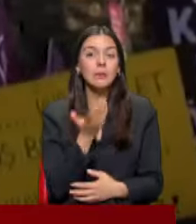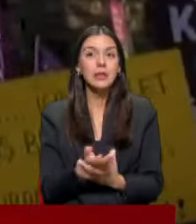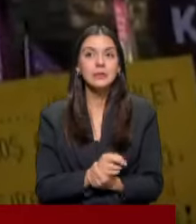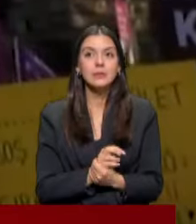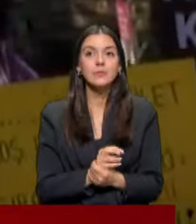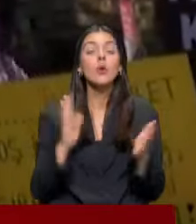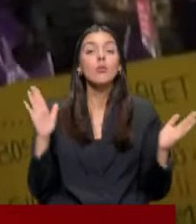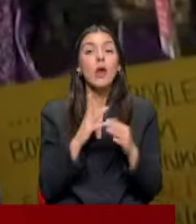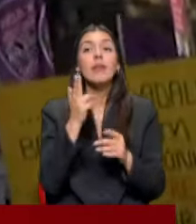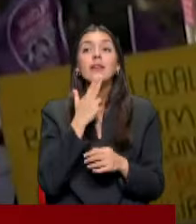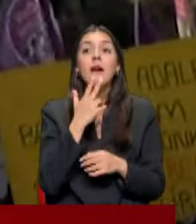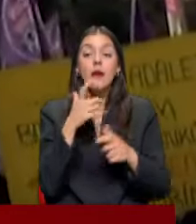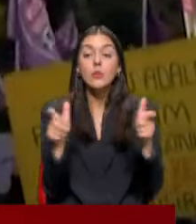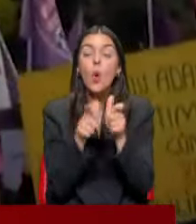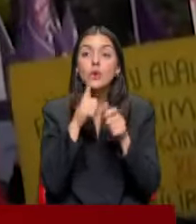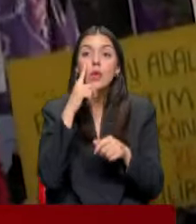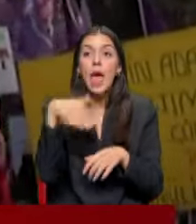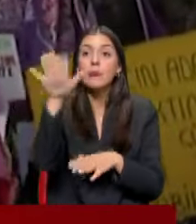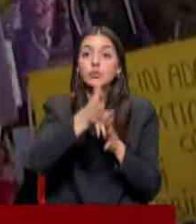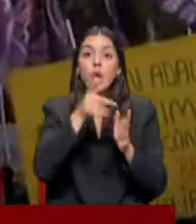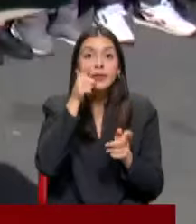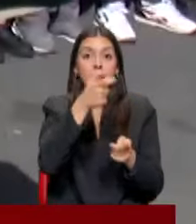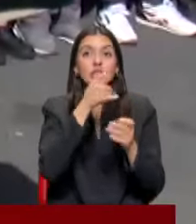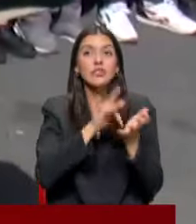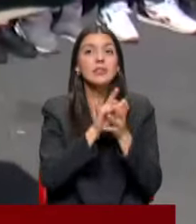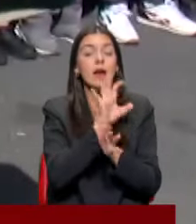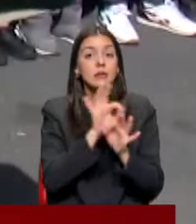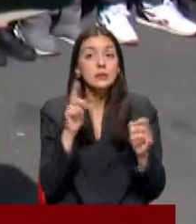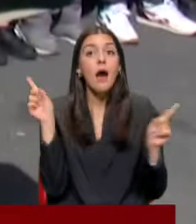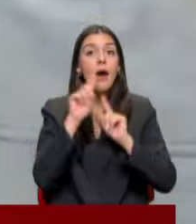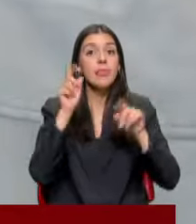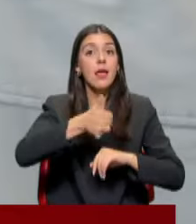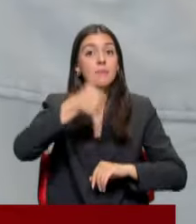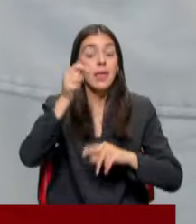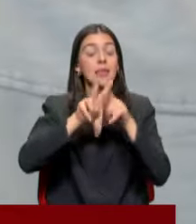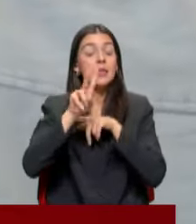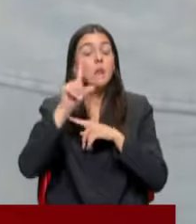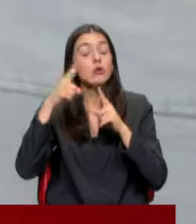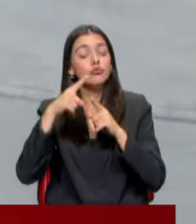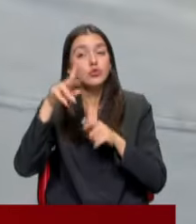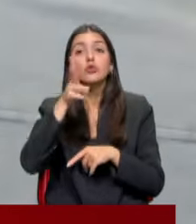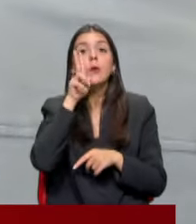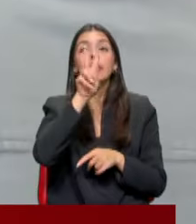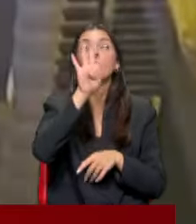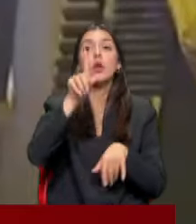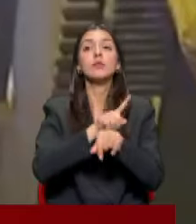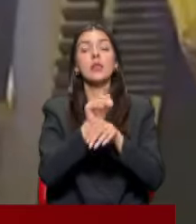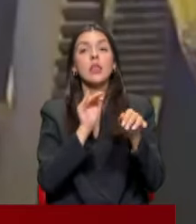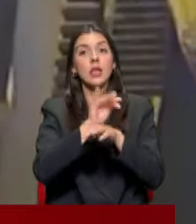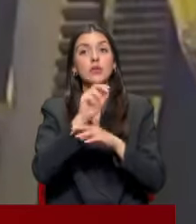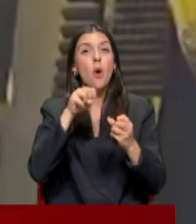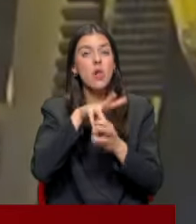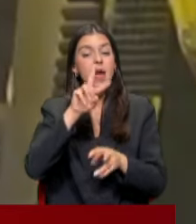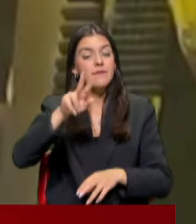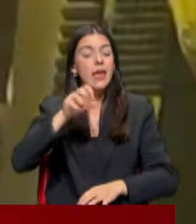örgütleri sokaklardaki asayiş sorununa dikkat çekiyor. Cezasızlığa. Adalet Bakanı Yılmaz Tunç ise son 24 saatte yaşanan vahşet